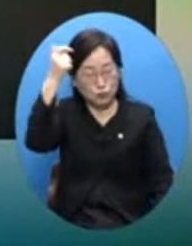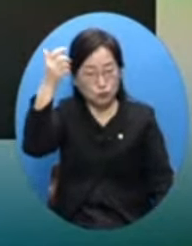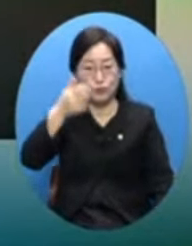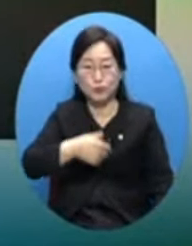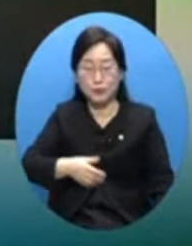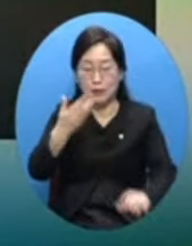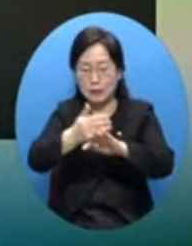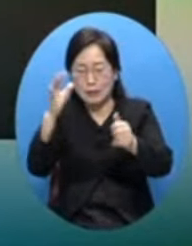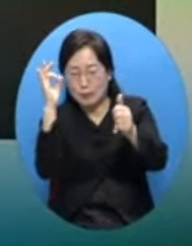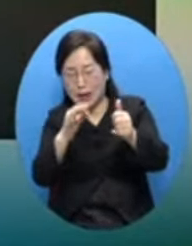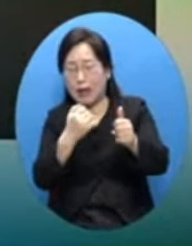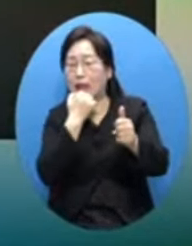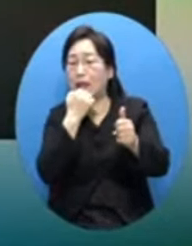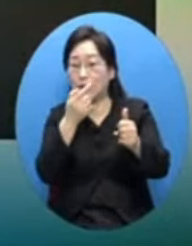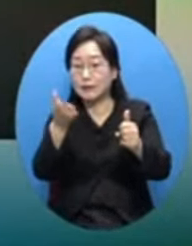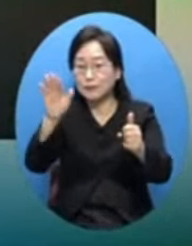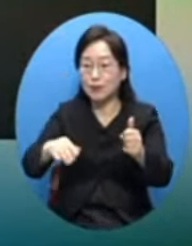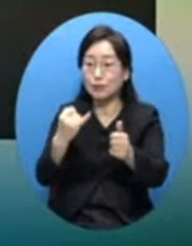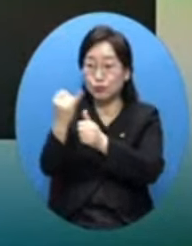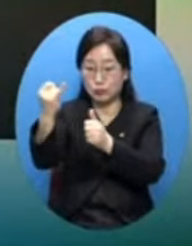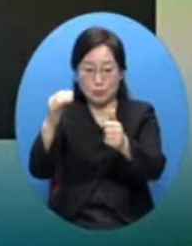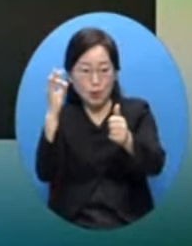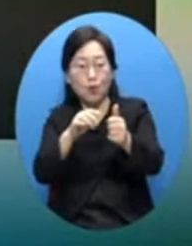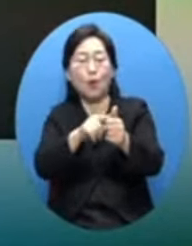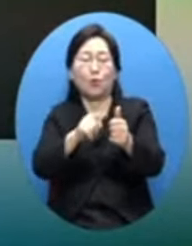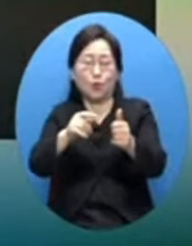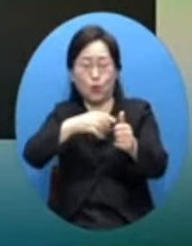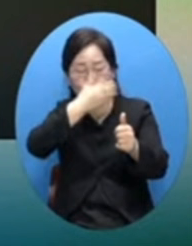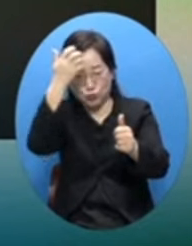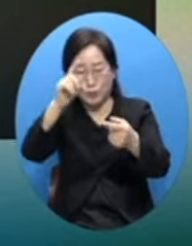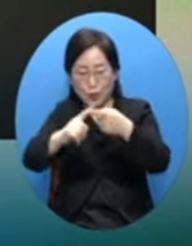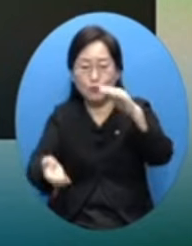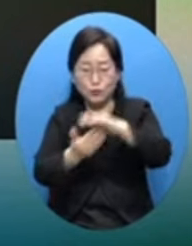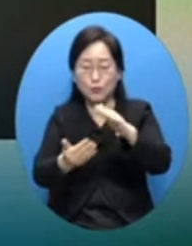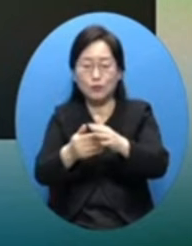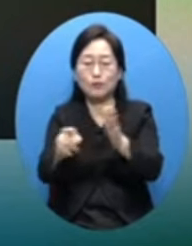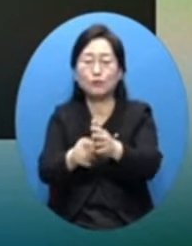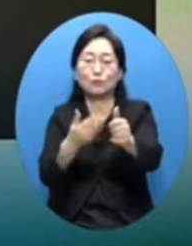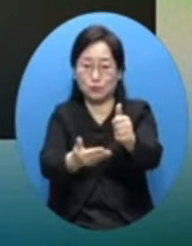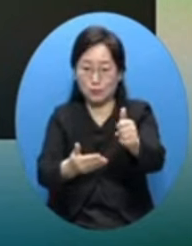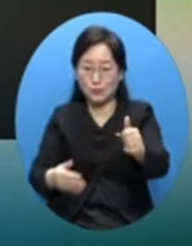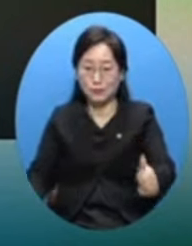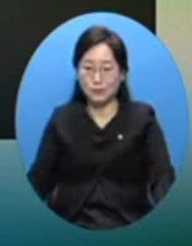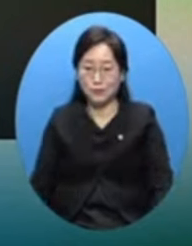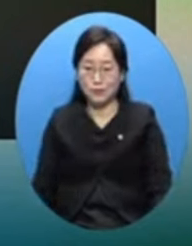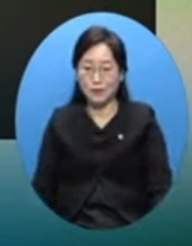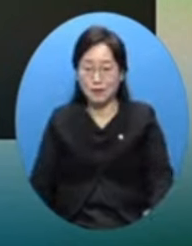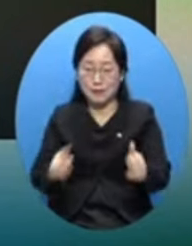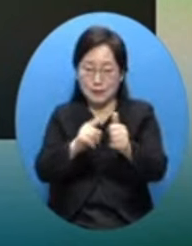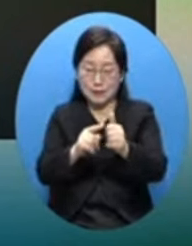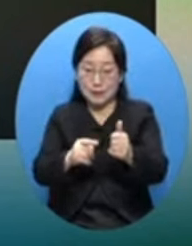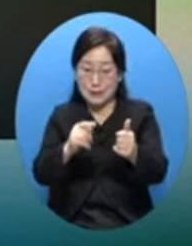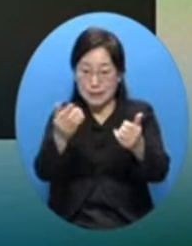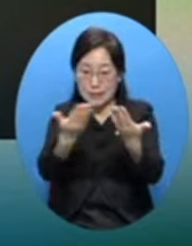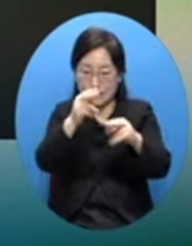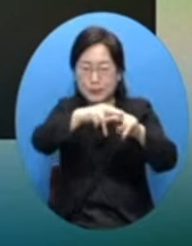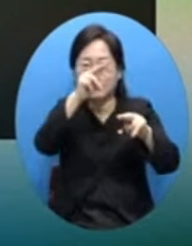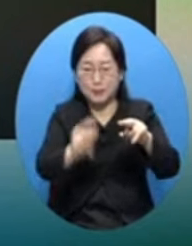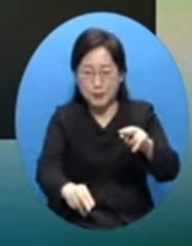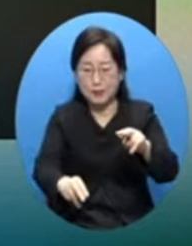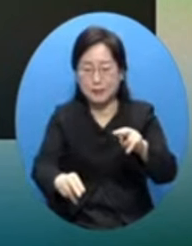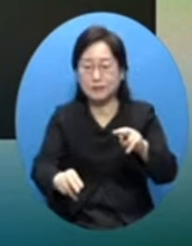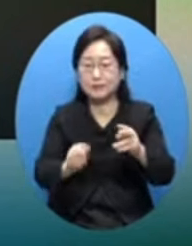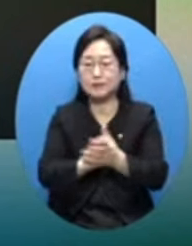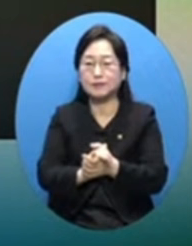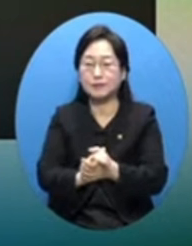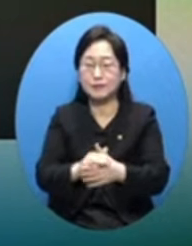사람들 비웃었지만 아내는 난 당신이 꿈 이어줄 믿는다 그랬습니다 그래서 본인이 직장을 간 두고 이제